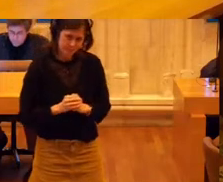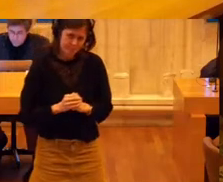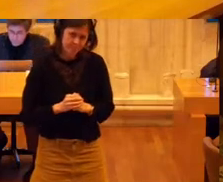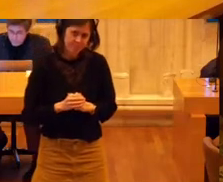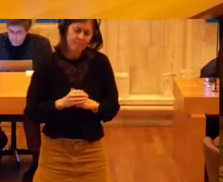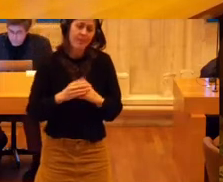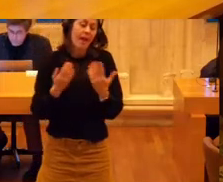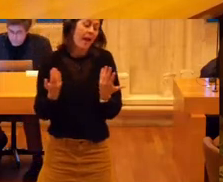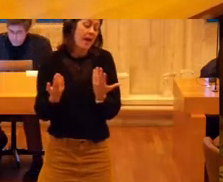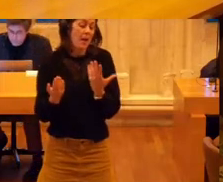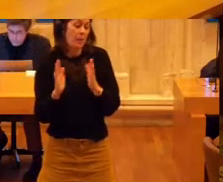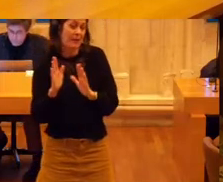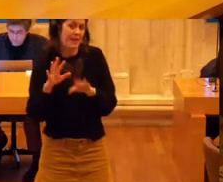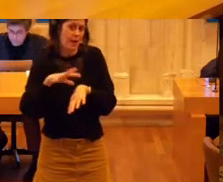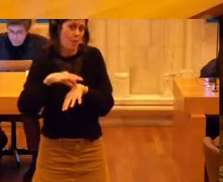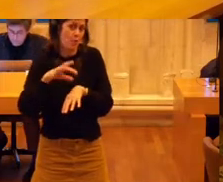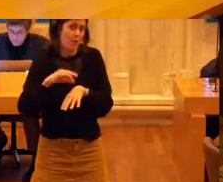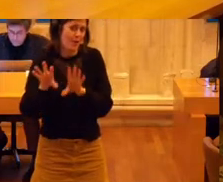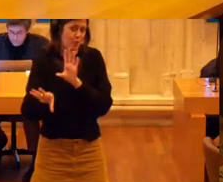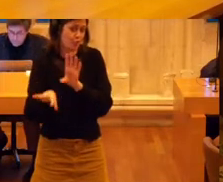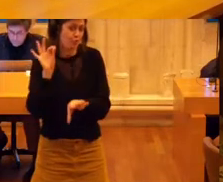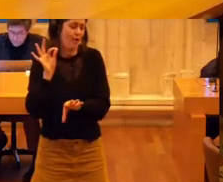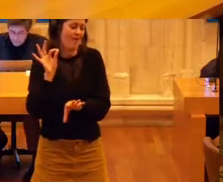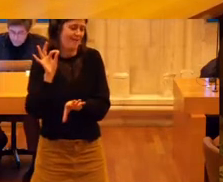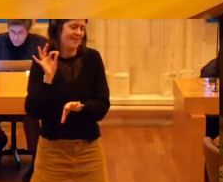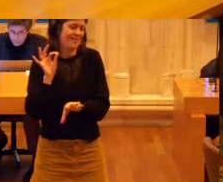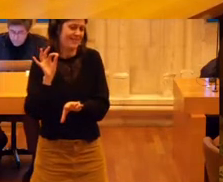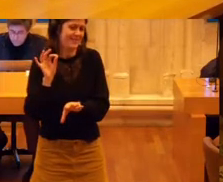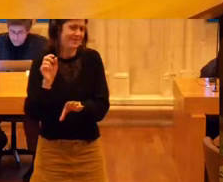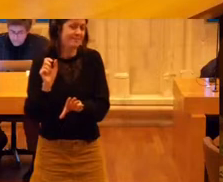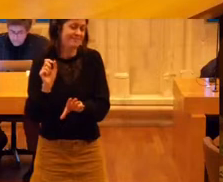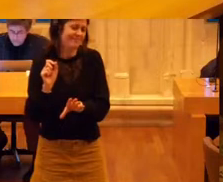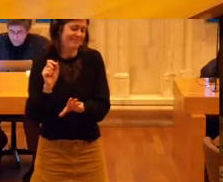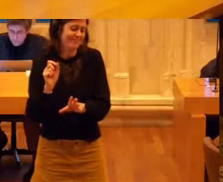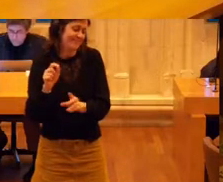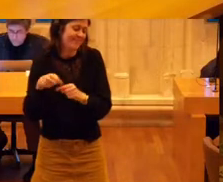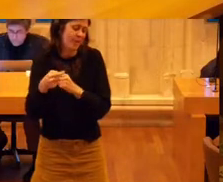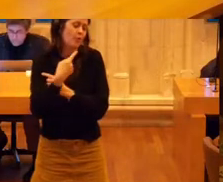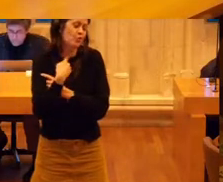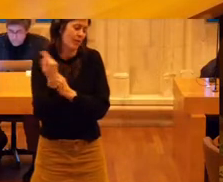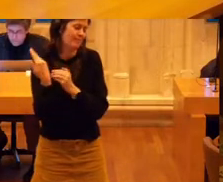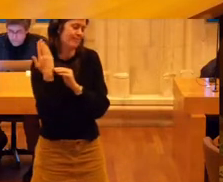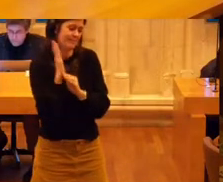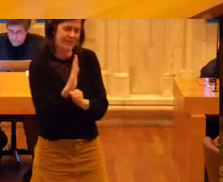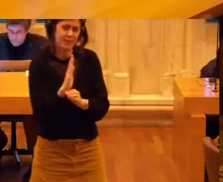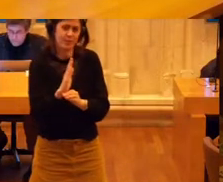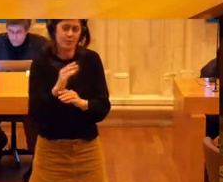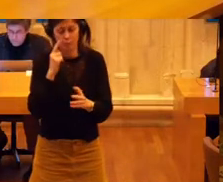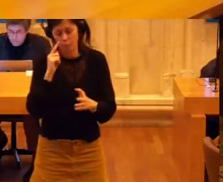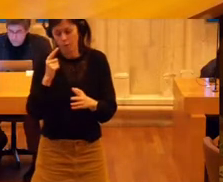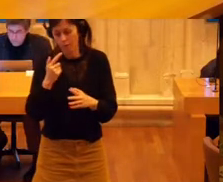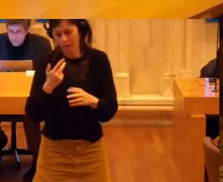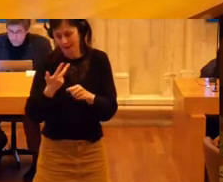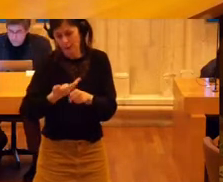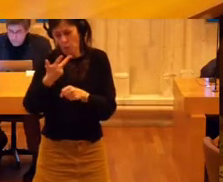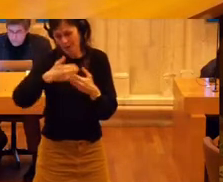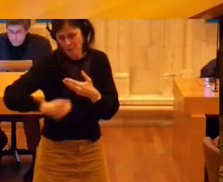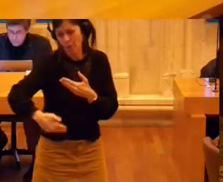avec le choix de la mutuelle avec lequel le CCAS travaillera dans les 3 années à